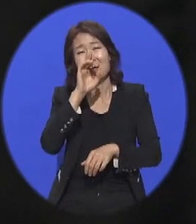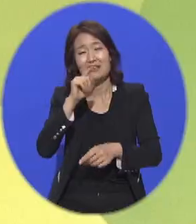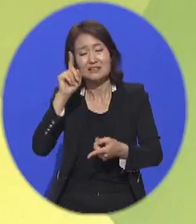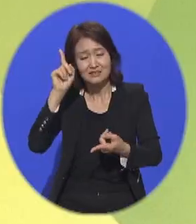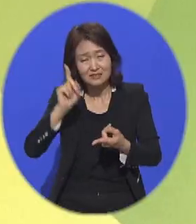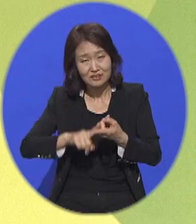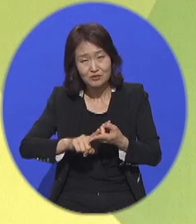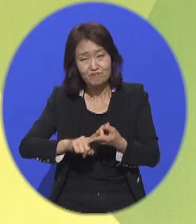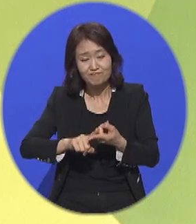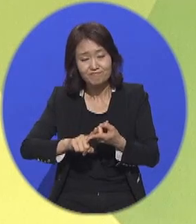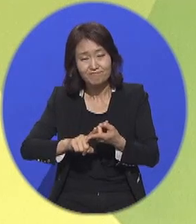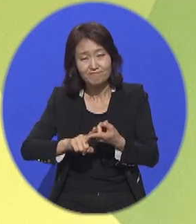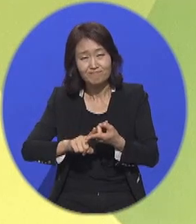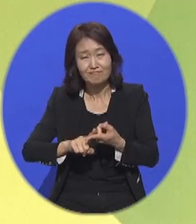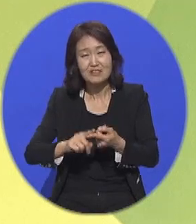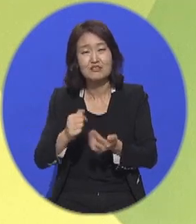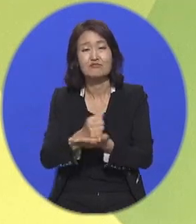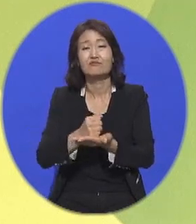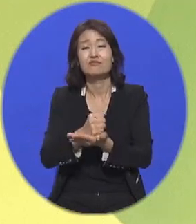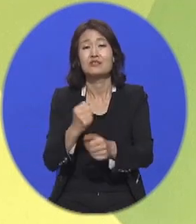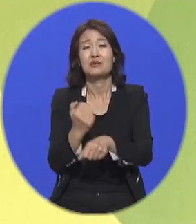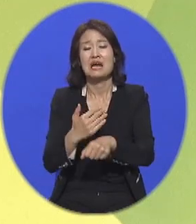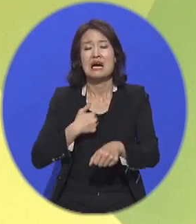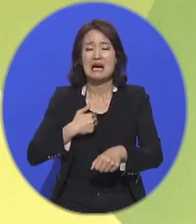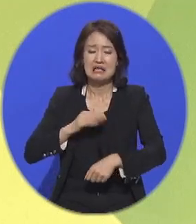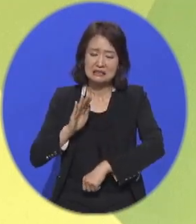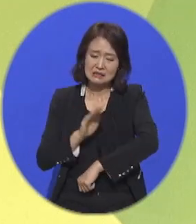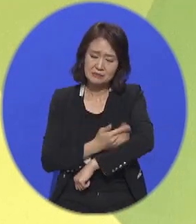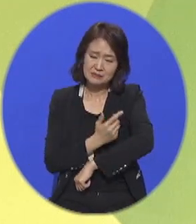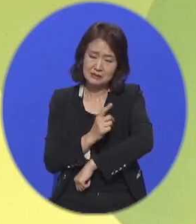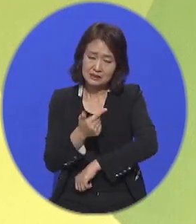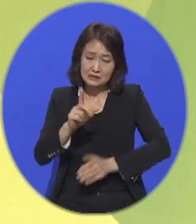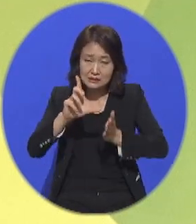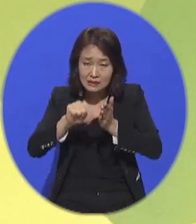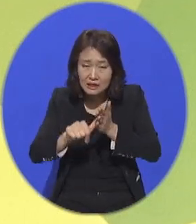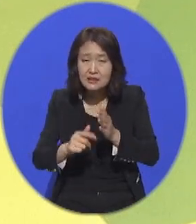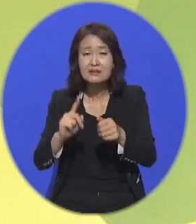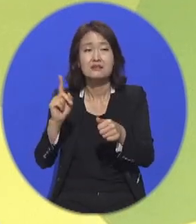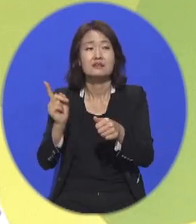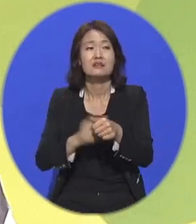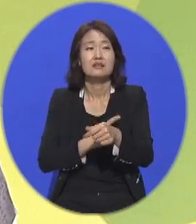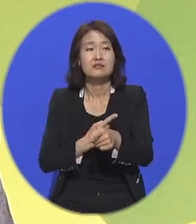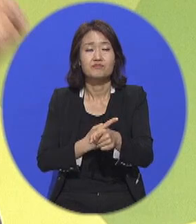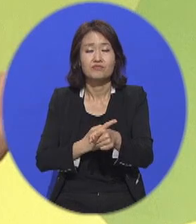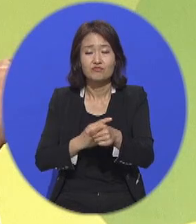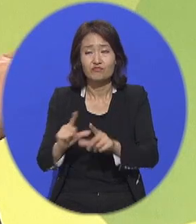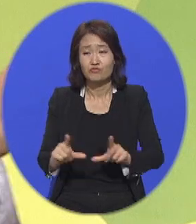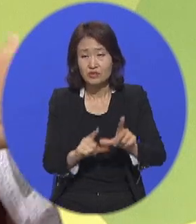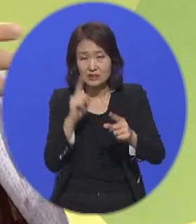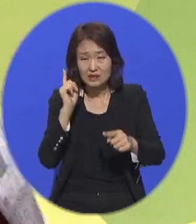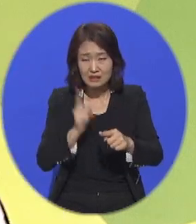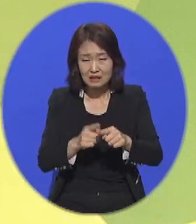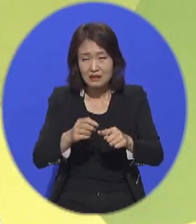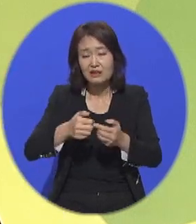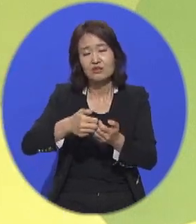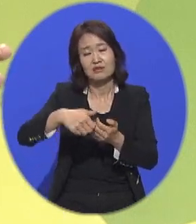그것을 이제 받아들이는 순간 아 내가 못난 것이 아니고 때가 되니까 때가 된 만큼 살다 갔구나 받아들였습니다. 이게